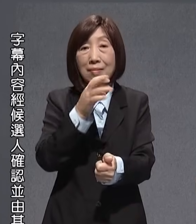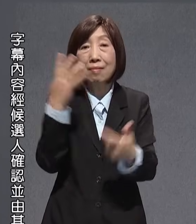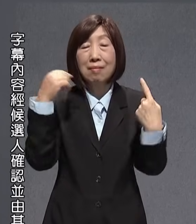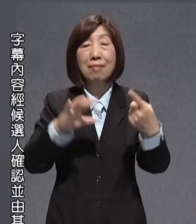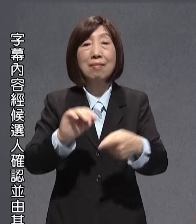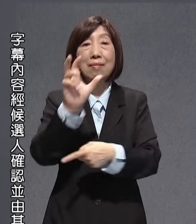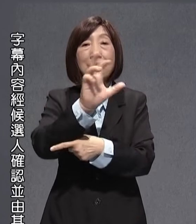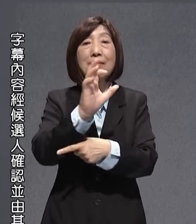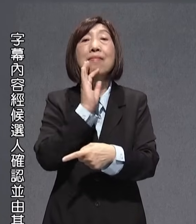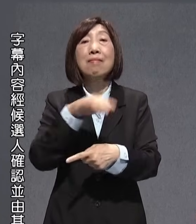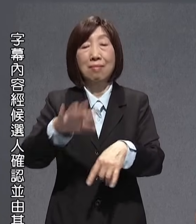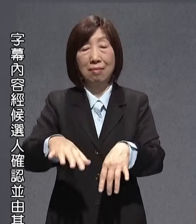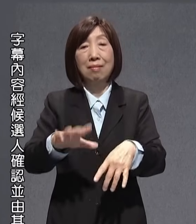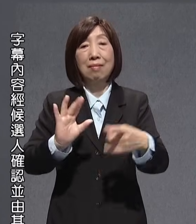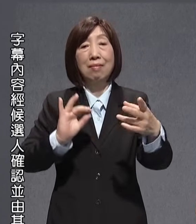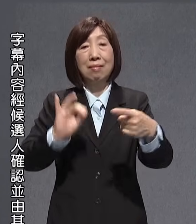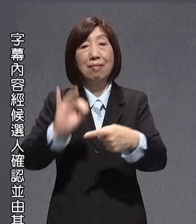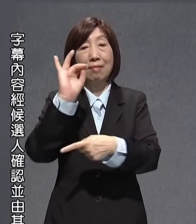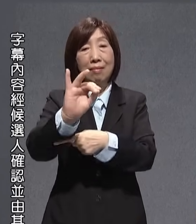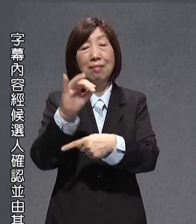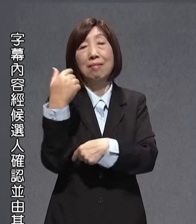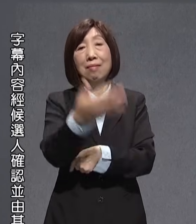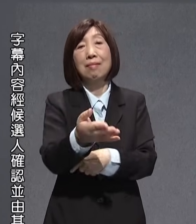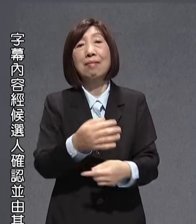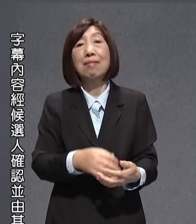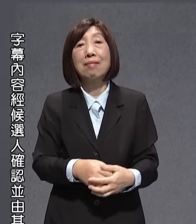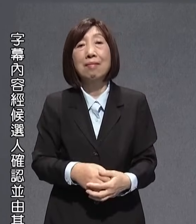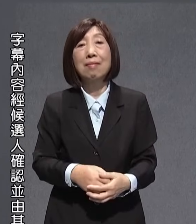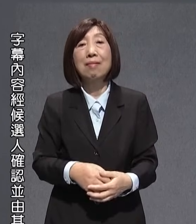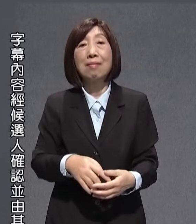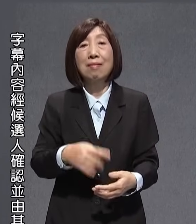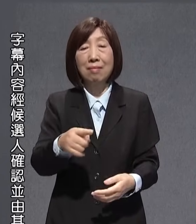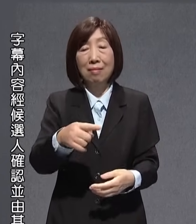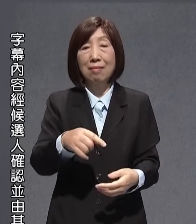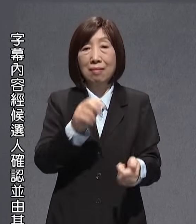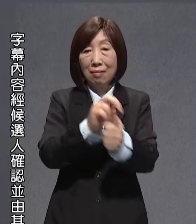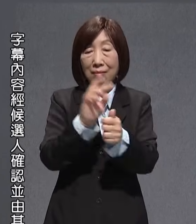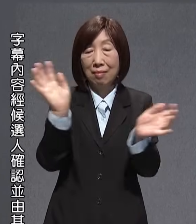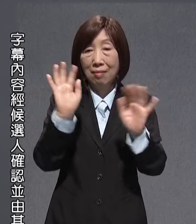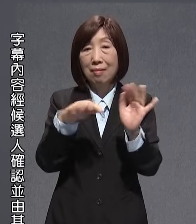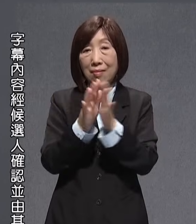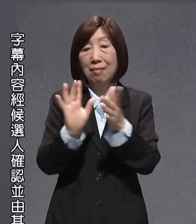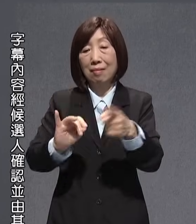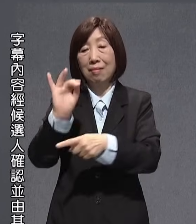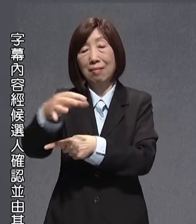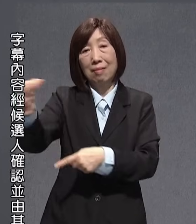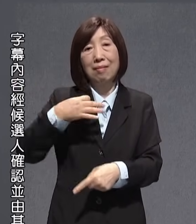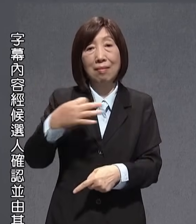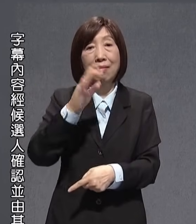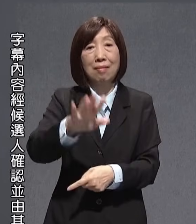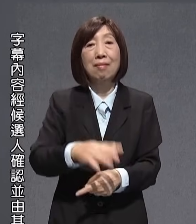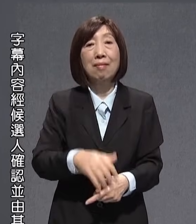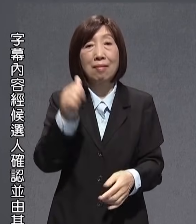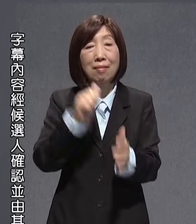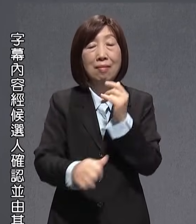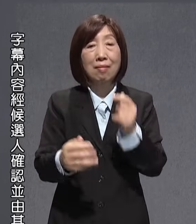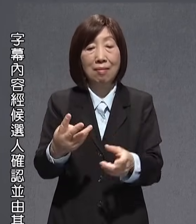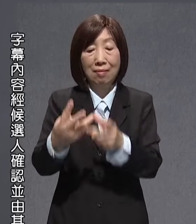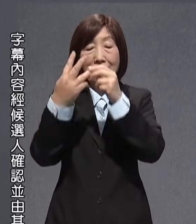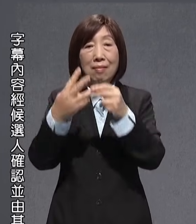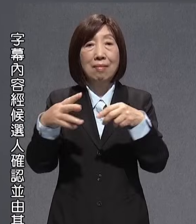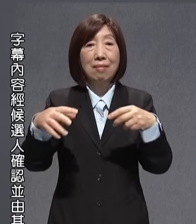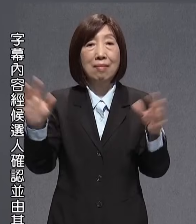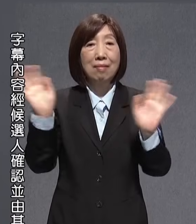薪，我大概当。投保前期的薪资都拿得到，生第三胎，我一定给他一生一